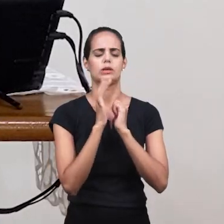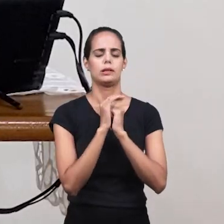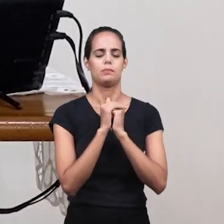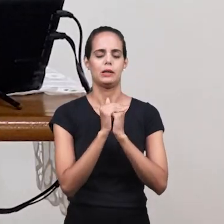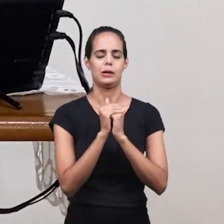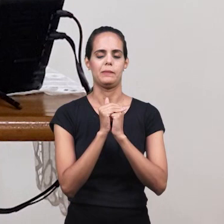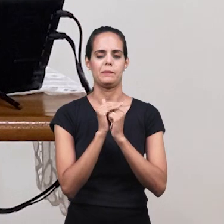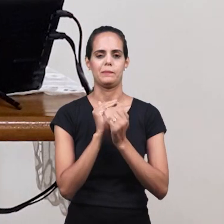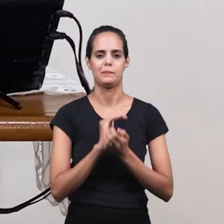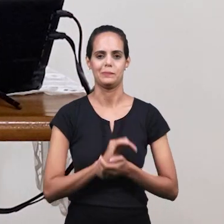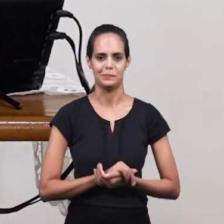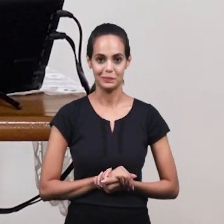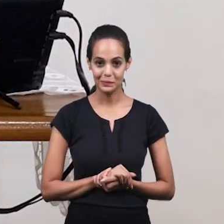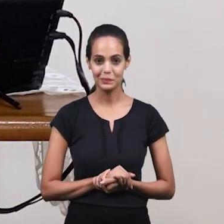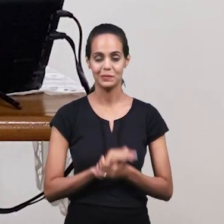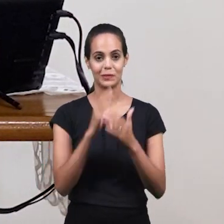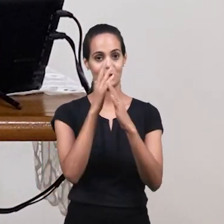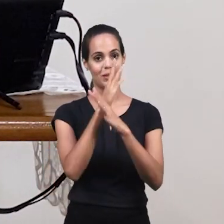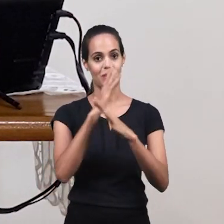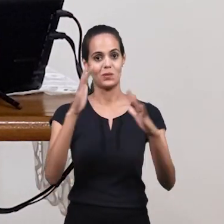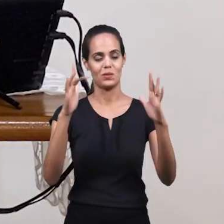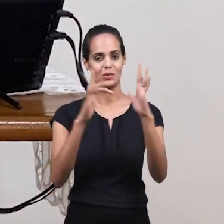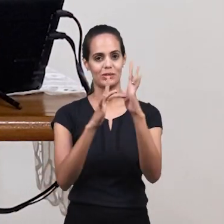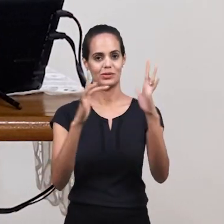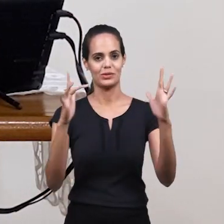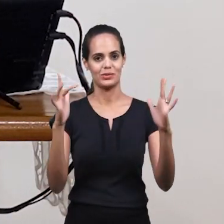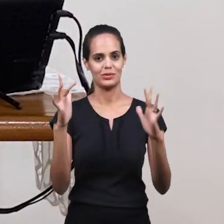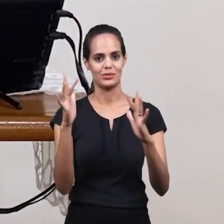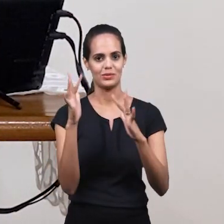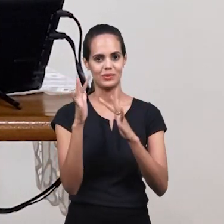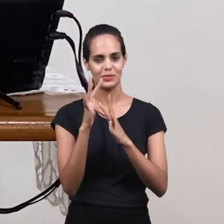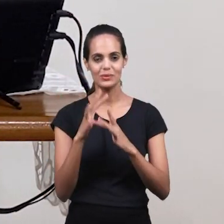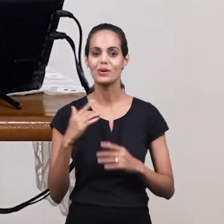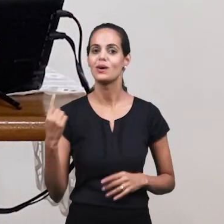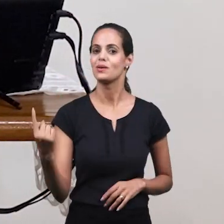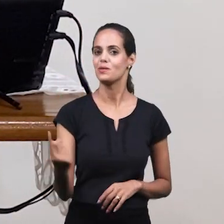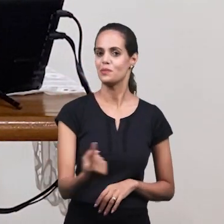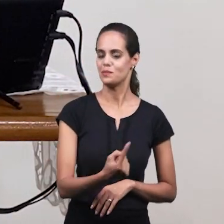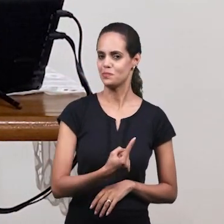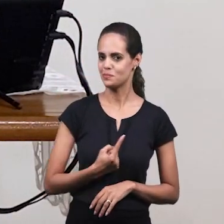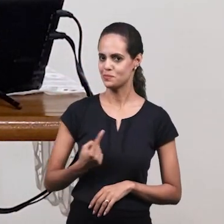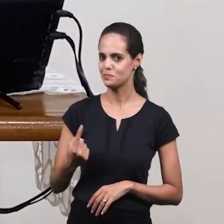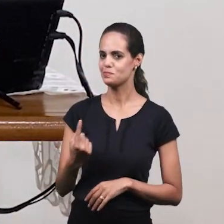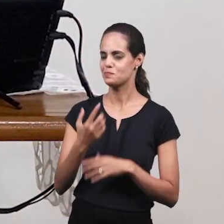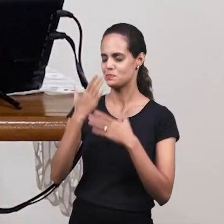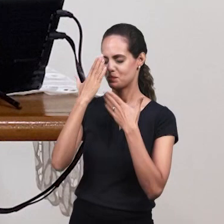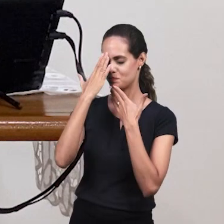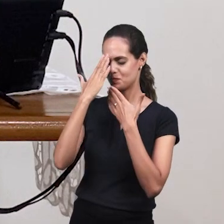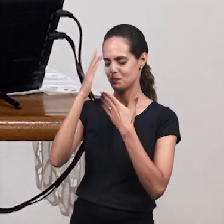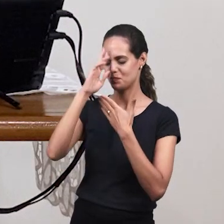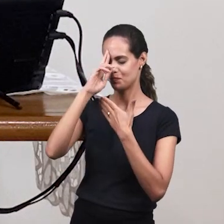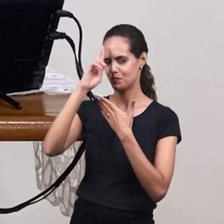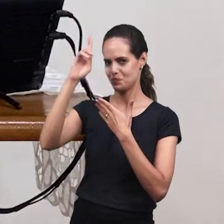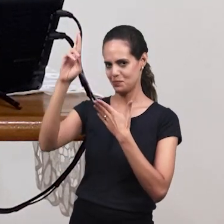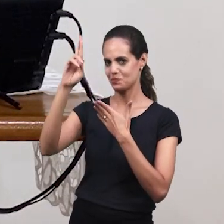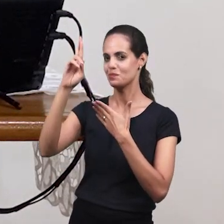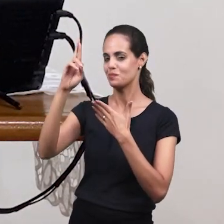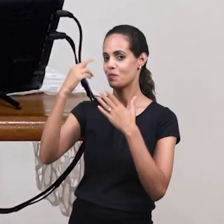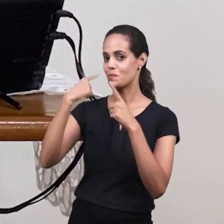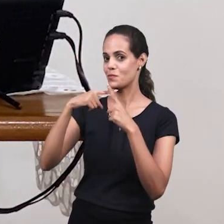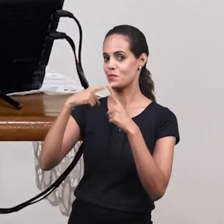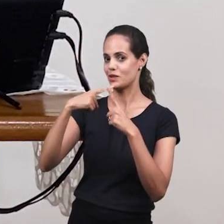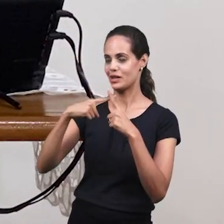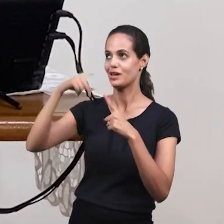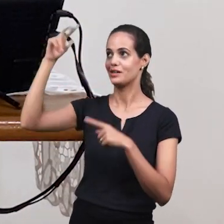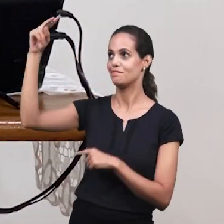Gloire à Jésus. Nous glorifions notre Seigneur, car il répond à nos prières et nous donne la délivrance de